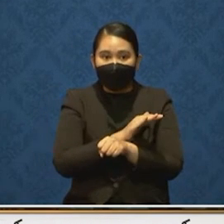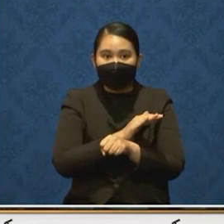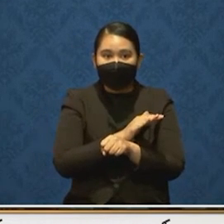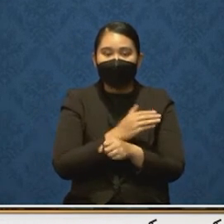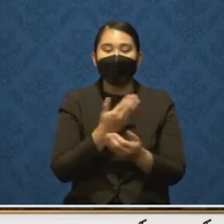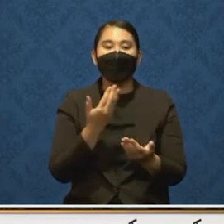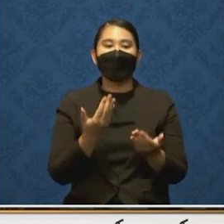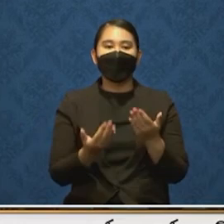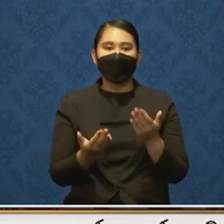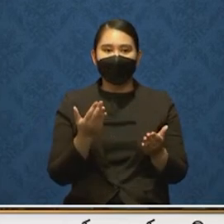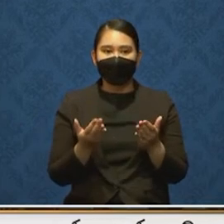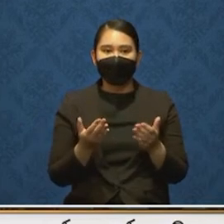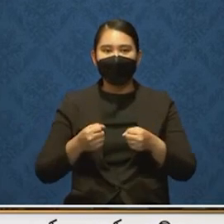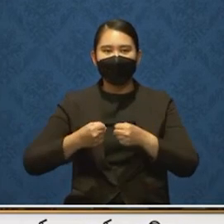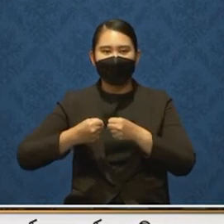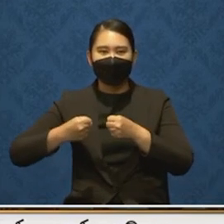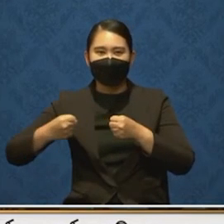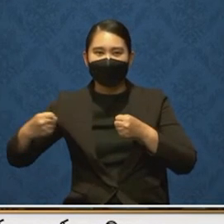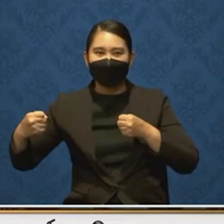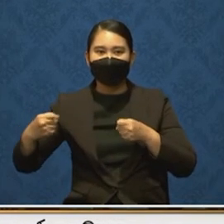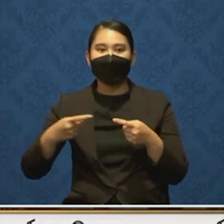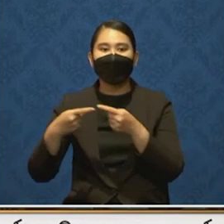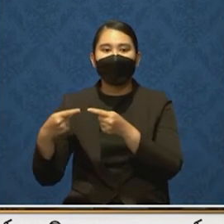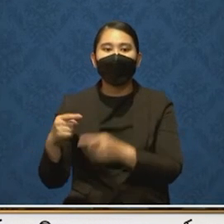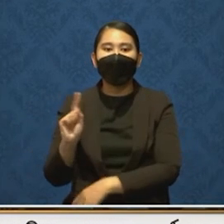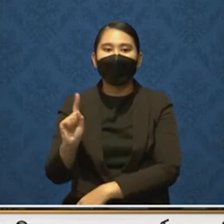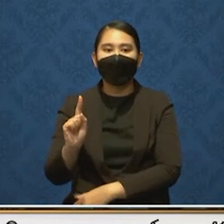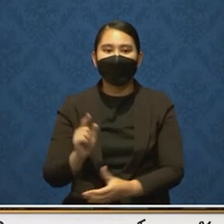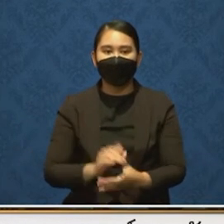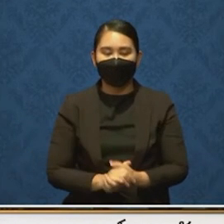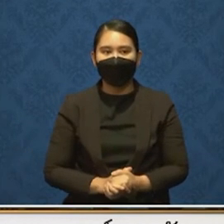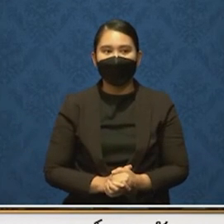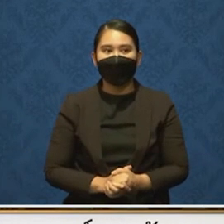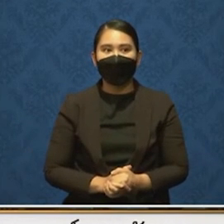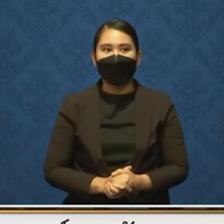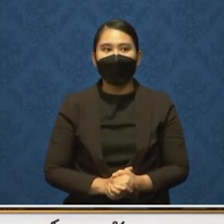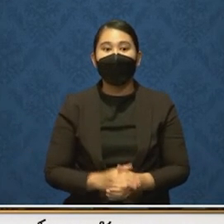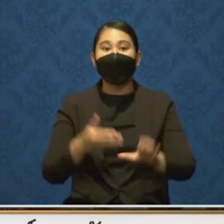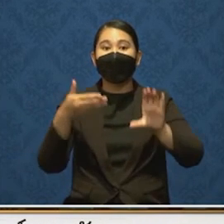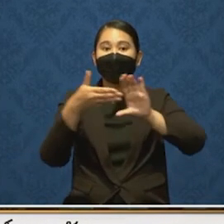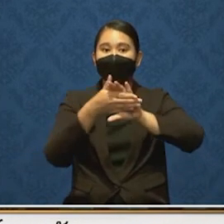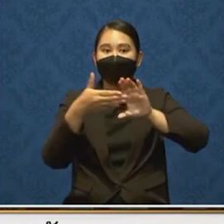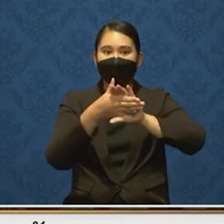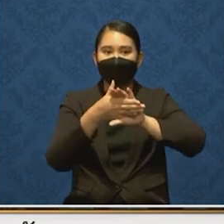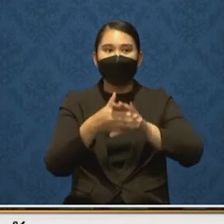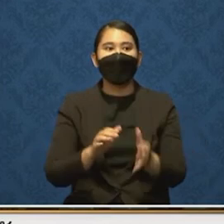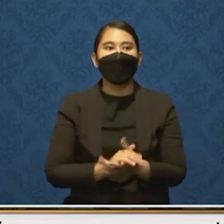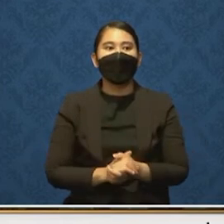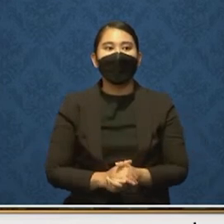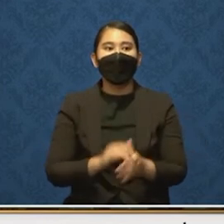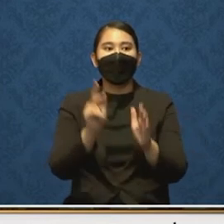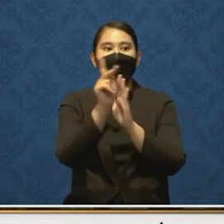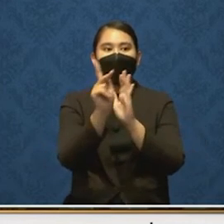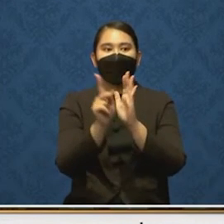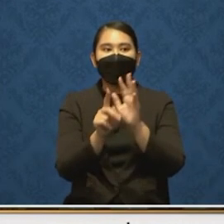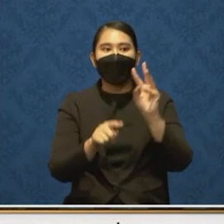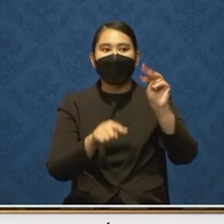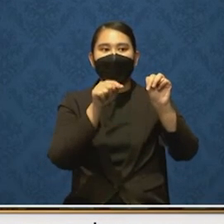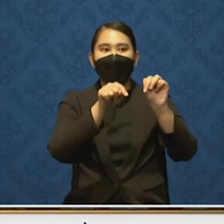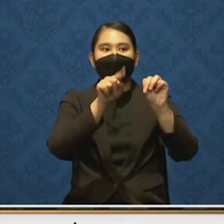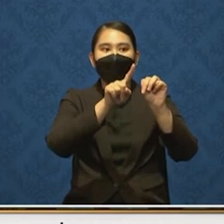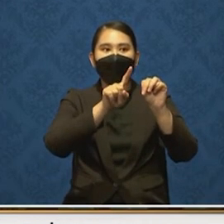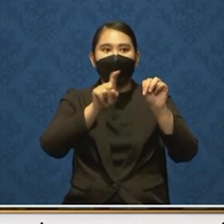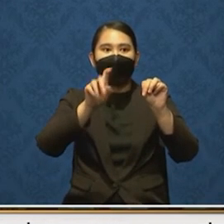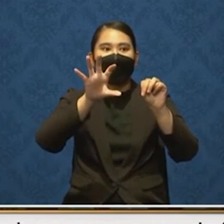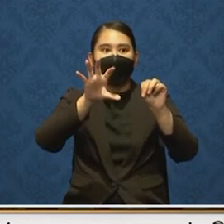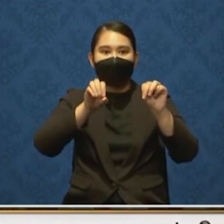เป็นายกรปรต่อได้อร Reeั ที่ขึ้นเป็สไลลภาพนั่มาจต่อยต4ตรงอื่ไมตองดูนะคร